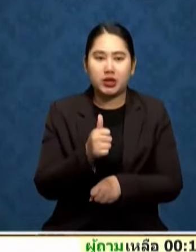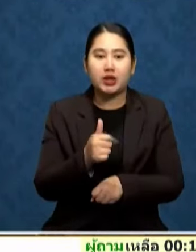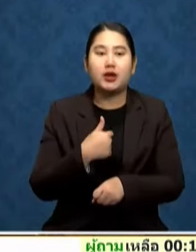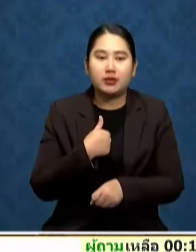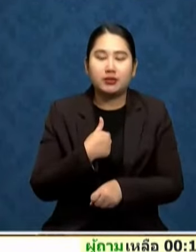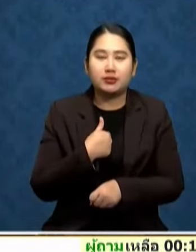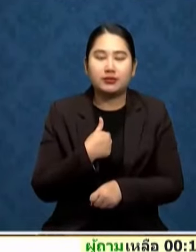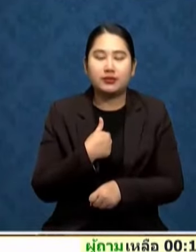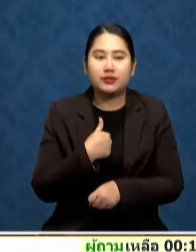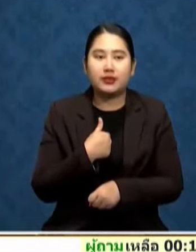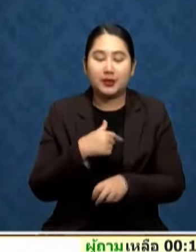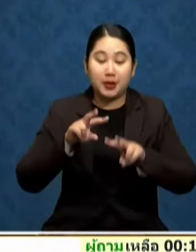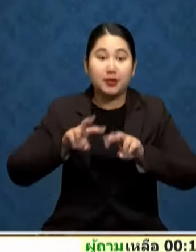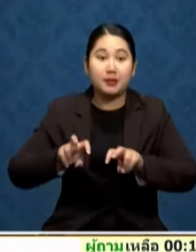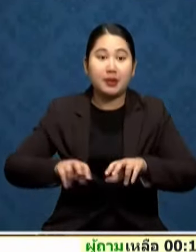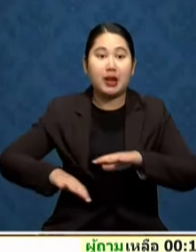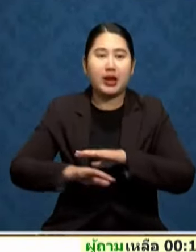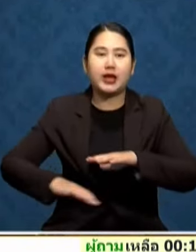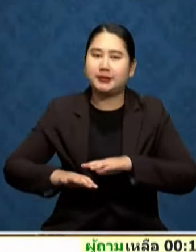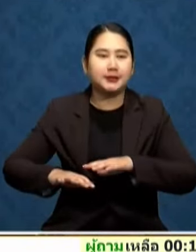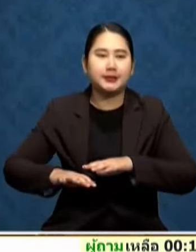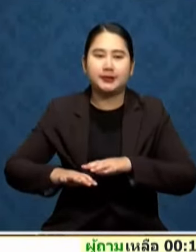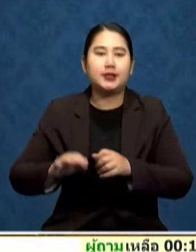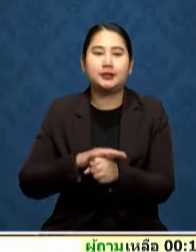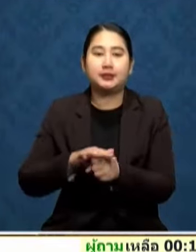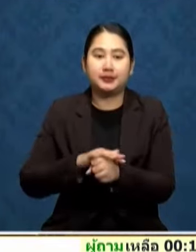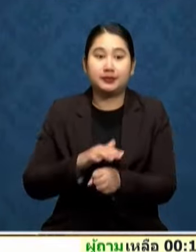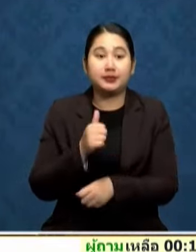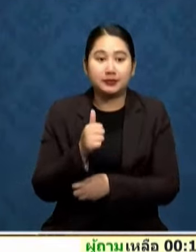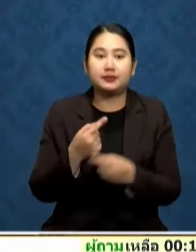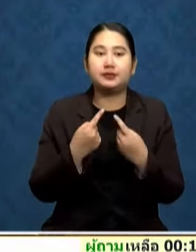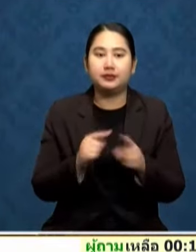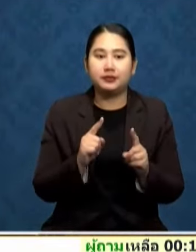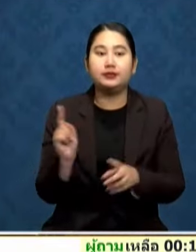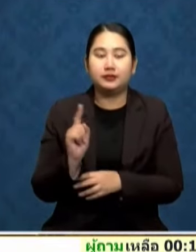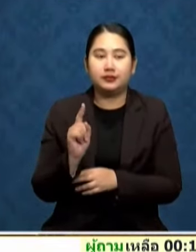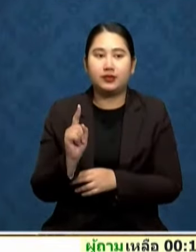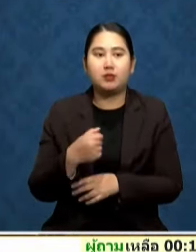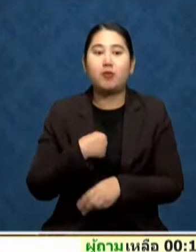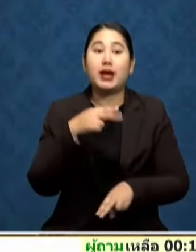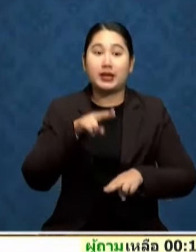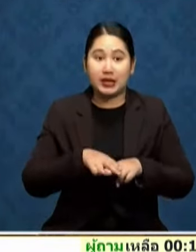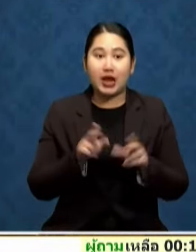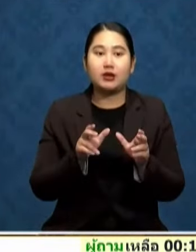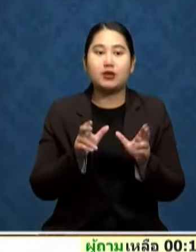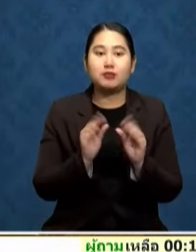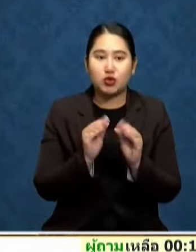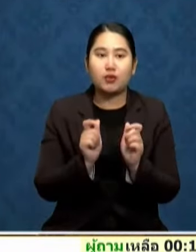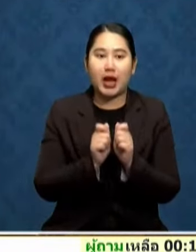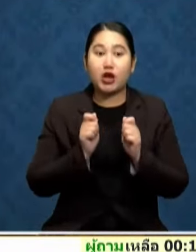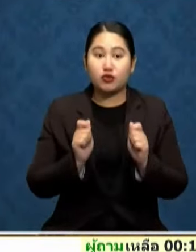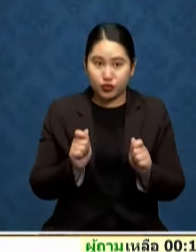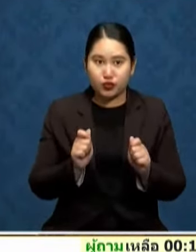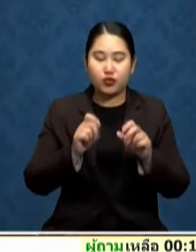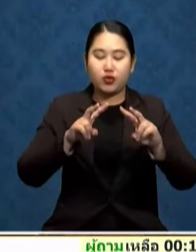ม่สามารถสืบค้นพยานหลักฐานไปได้มากกว่านี้แต่ผมนั่งอยู่ในอนุกรรมธิการที่ศึกษ